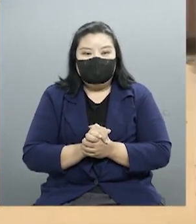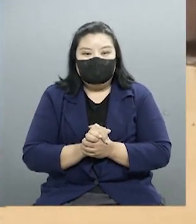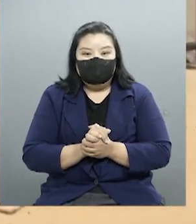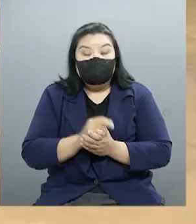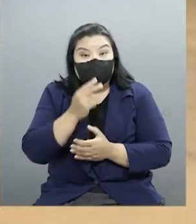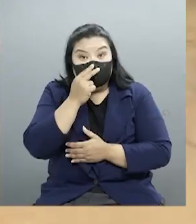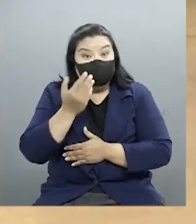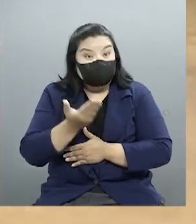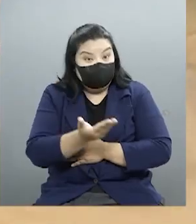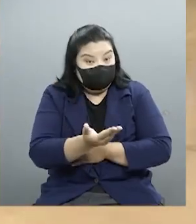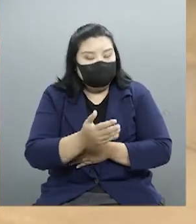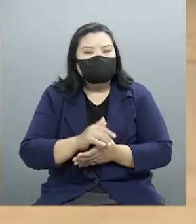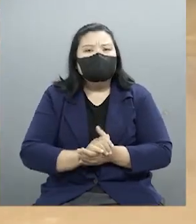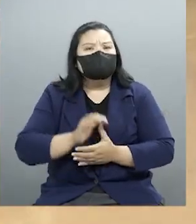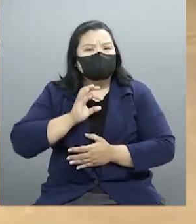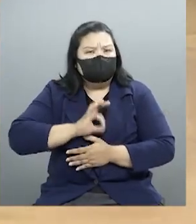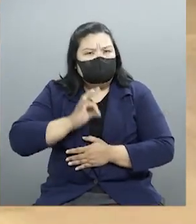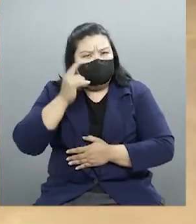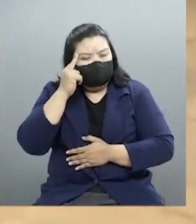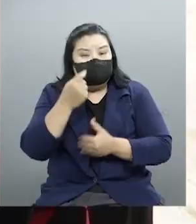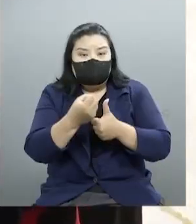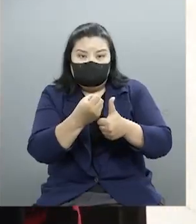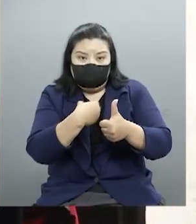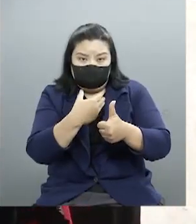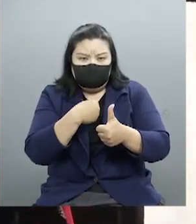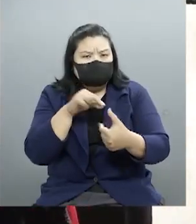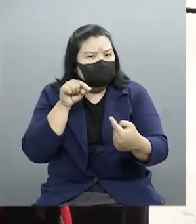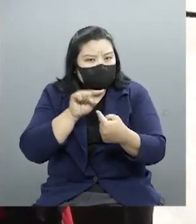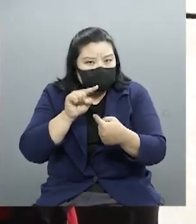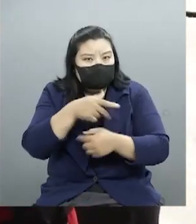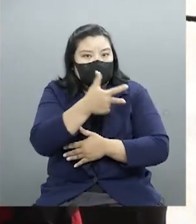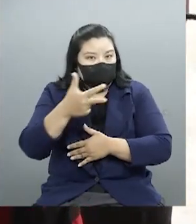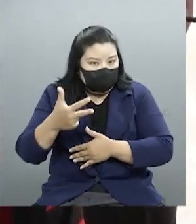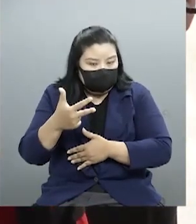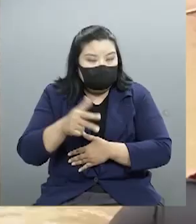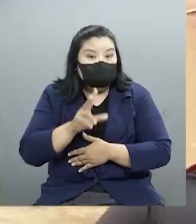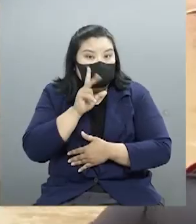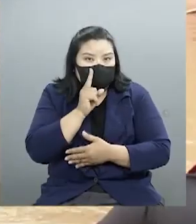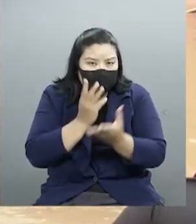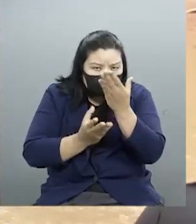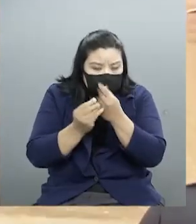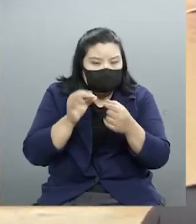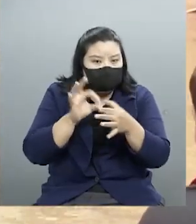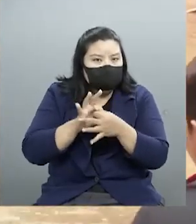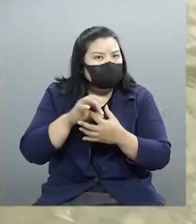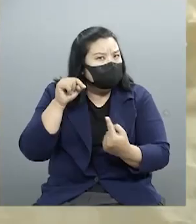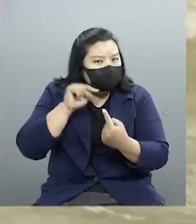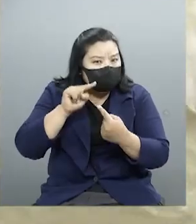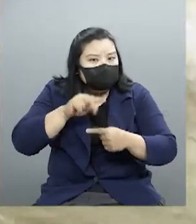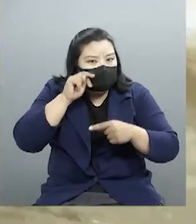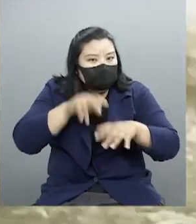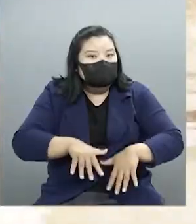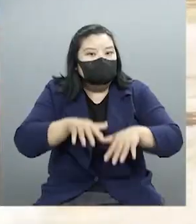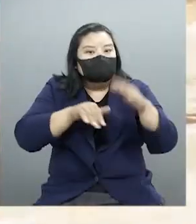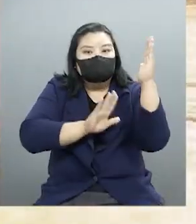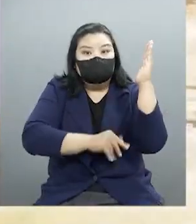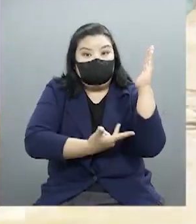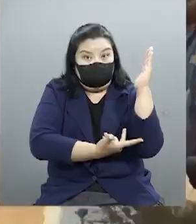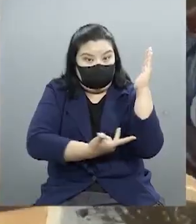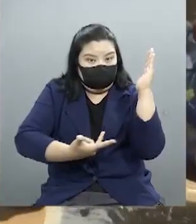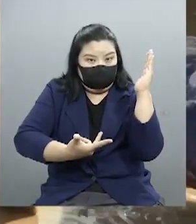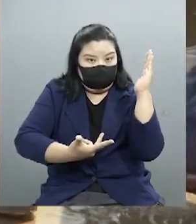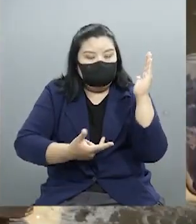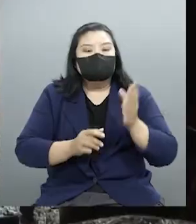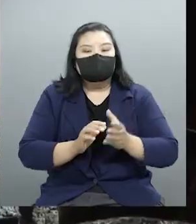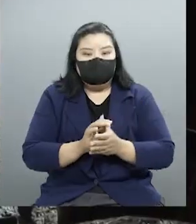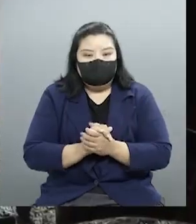ย่างเหมาะสม และติดตามความคิดเห็นที่มีต่อการทำหน้าที่ของไทย PBS ในการเกาะติดสถานการณ์น้ำท่วมนอกฤดูกาลใน3จังหวัดชายแด